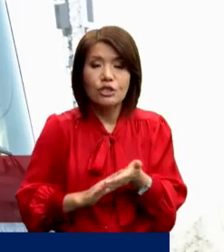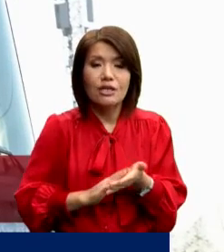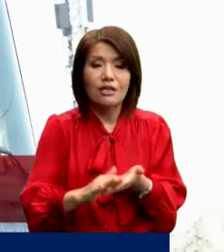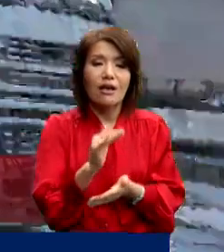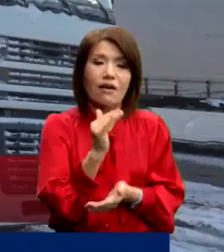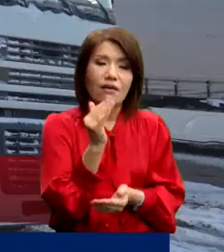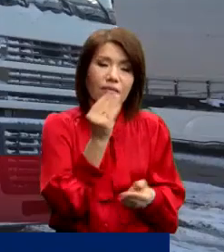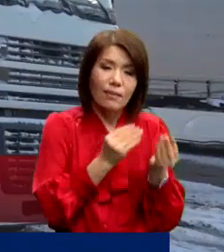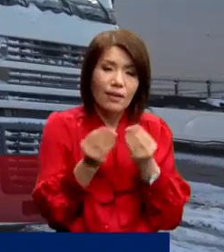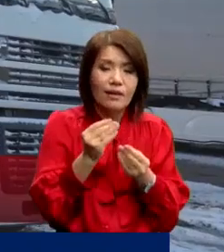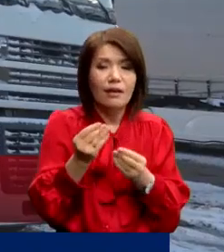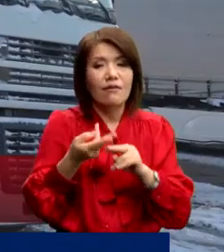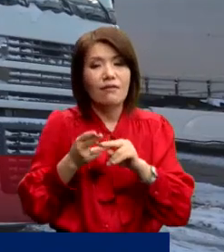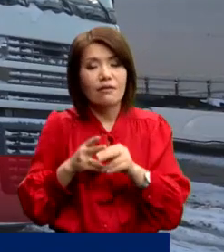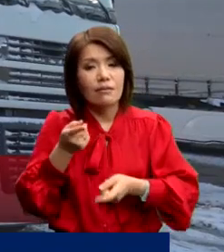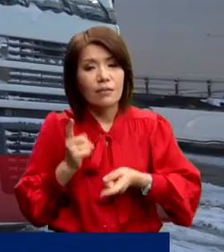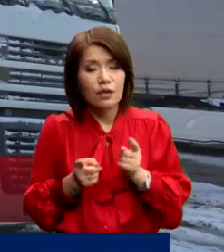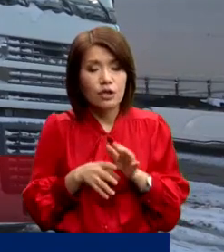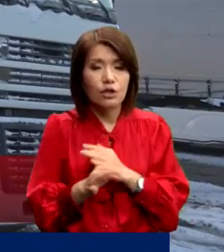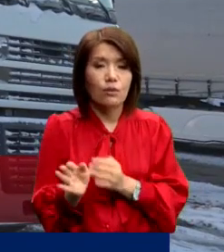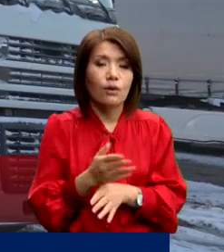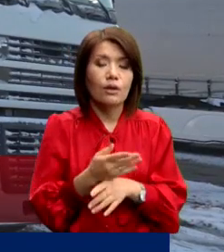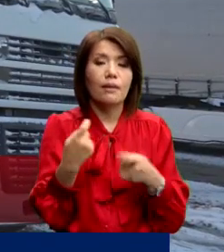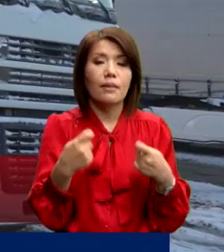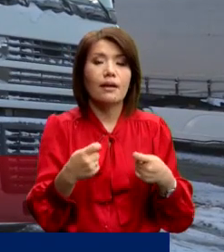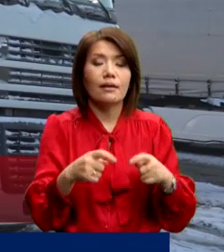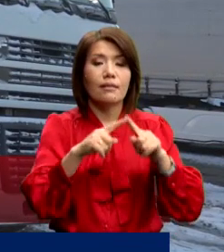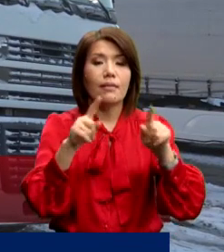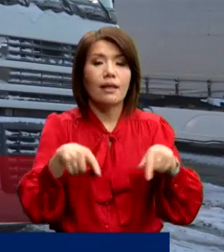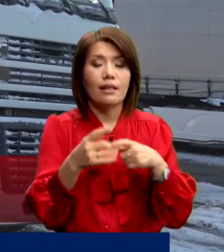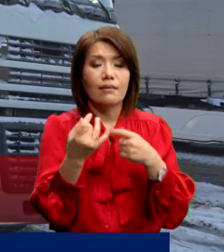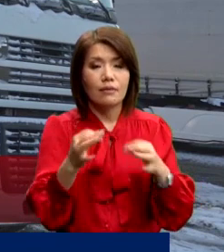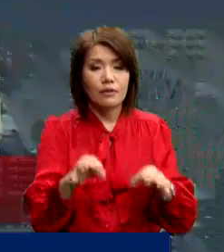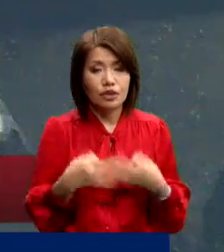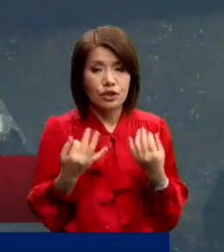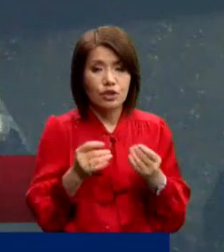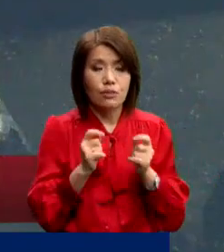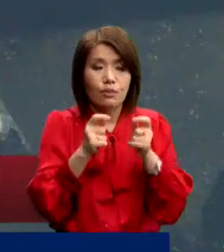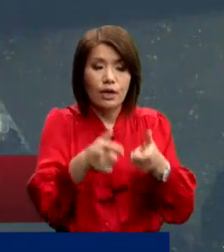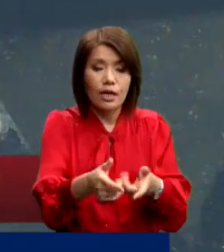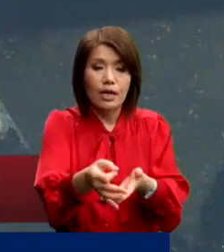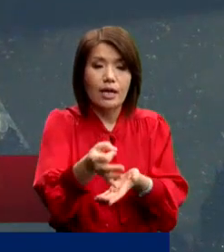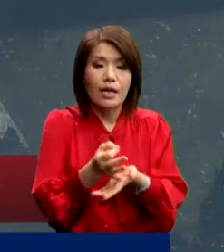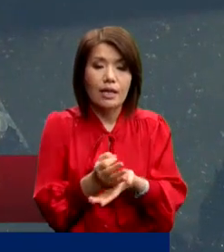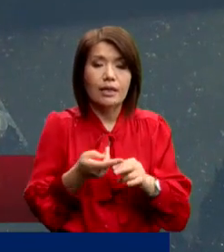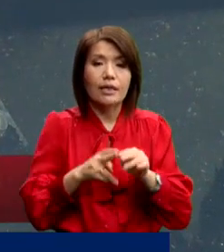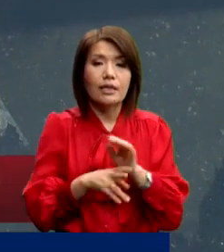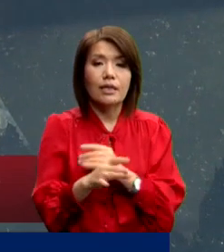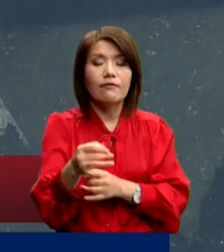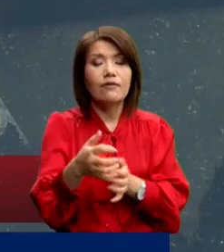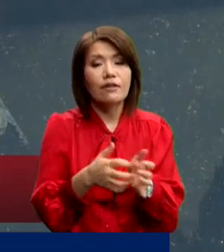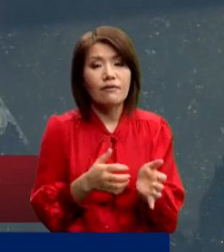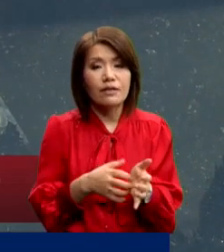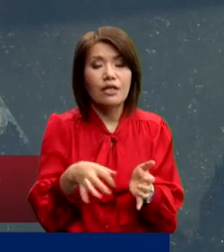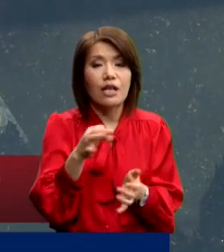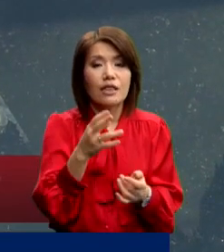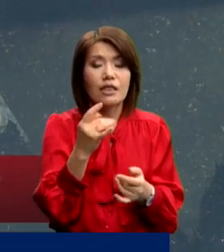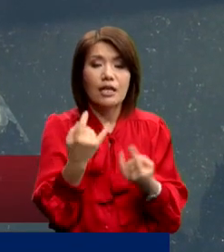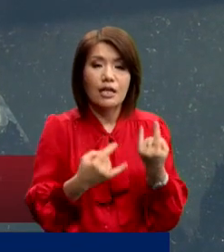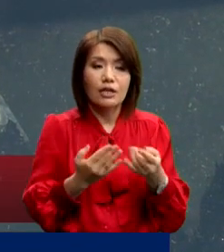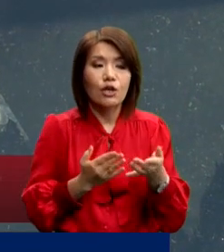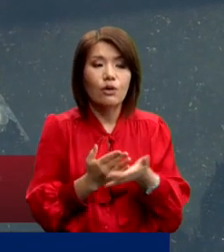фиктивных фирм, занимающихся нелегальной продажей бланков. Запрос с просьбой прокомментировать ситуацию с их дефицитом наш